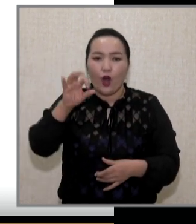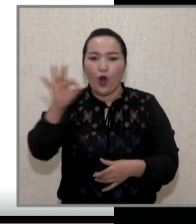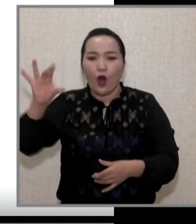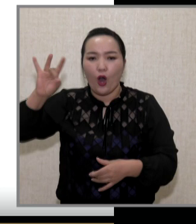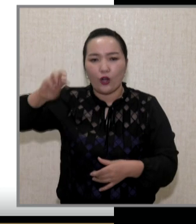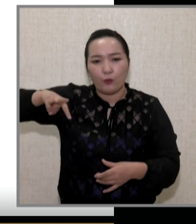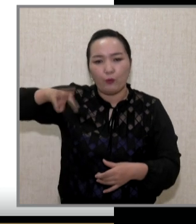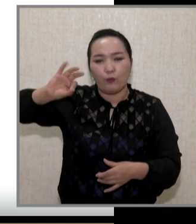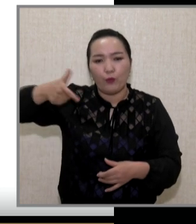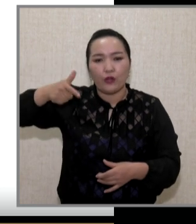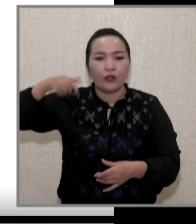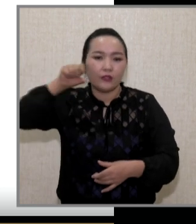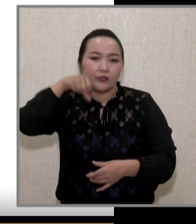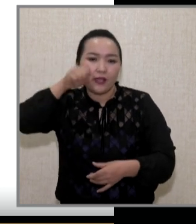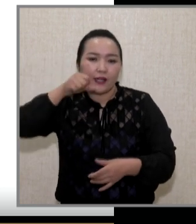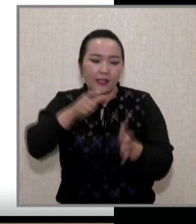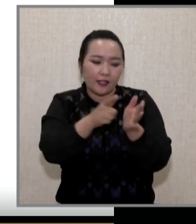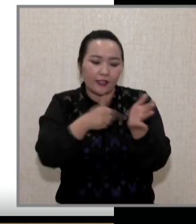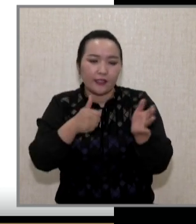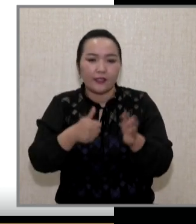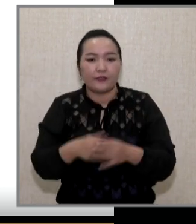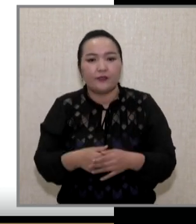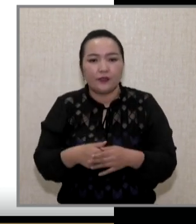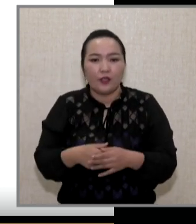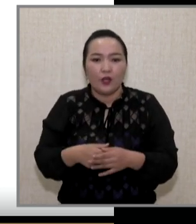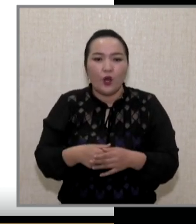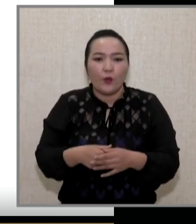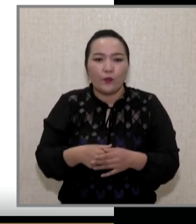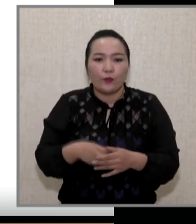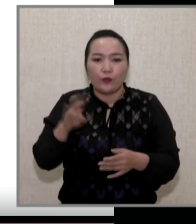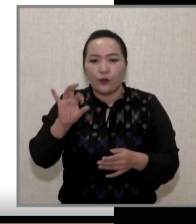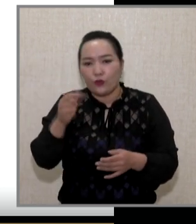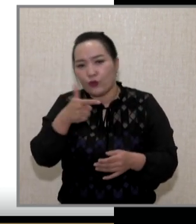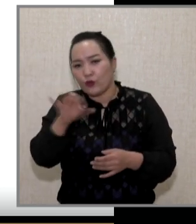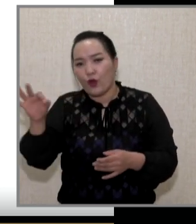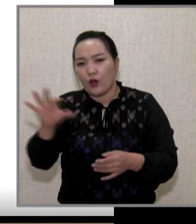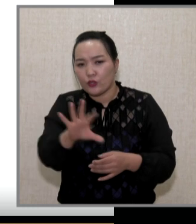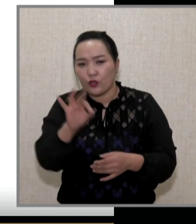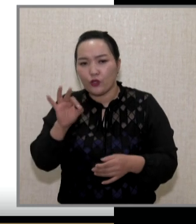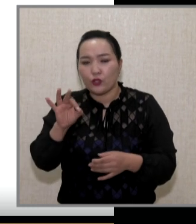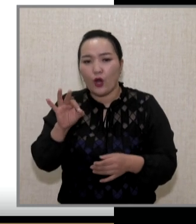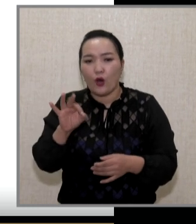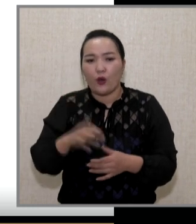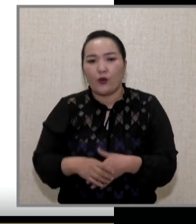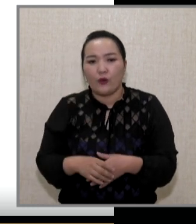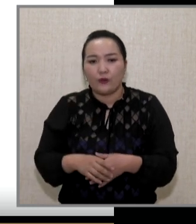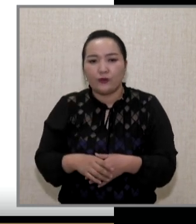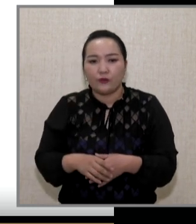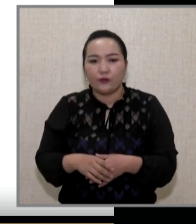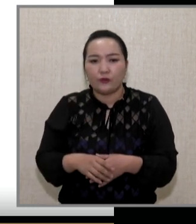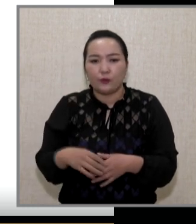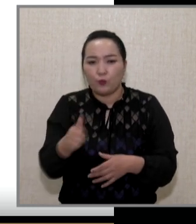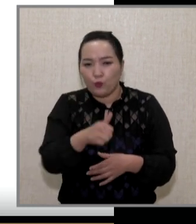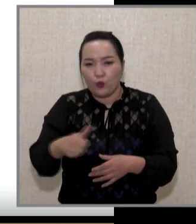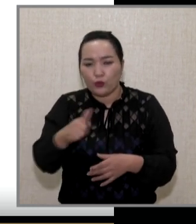За дээр нь цагаан эдэнээс айраг, хоормог, тараг бол энэ үйлрэлд боловсрж бас дуусдаг учраас эдгээрийг бас хэрэглэх хэрэгтэй. За